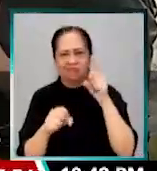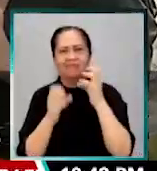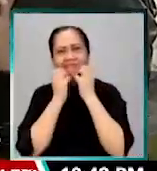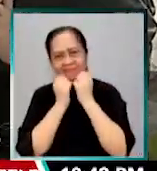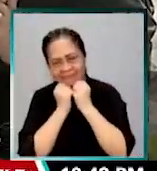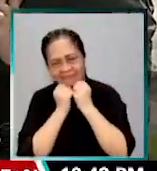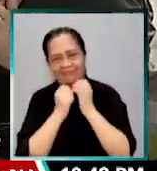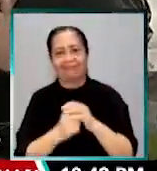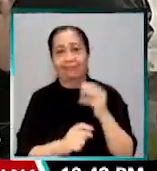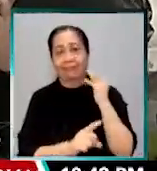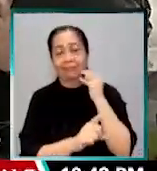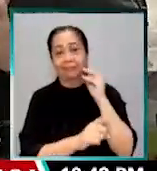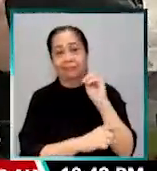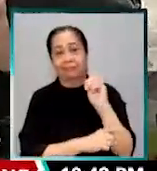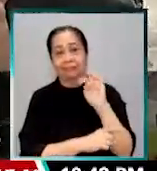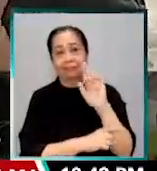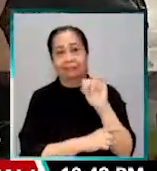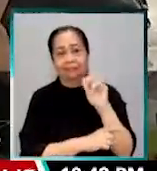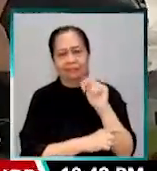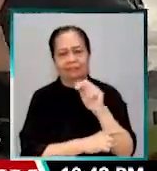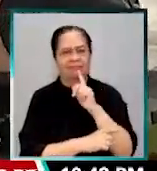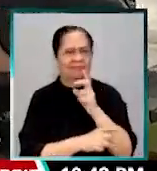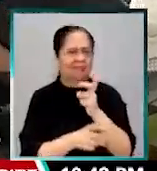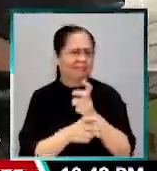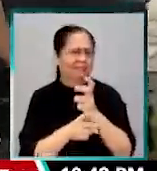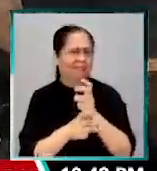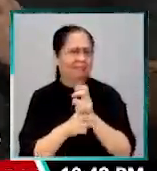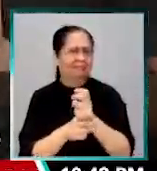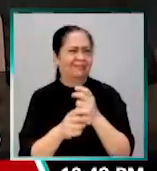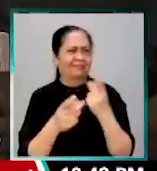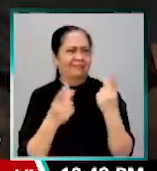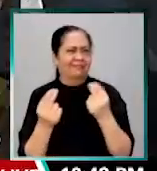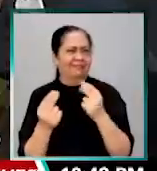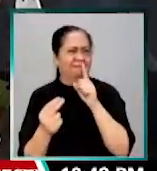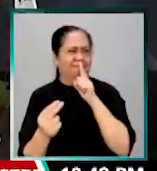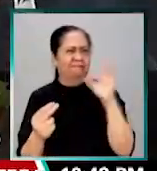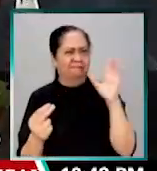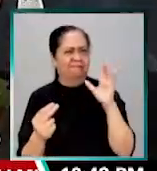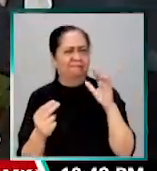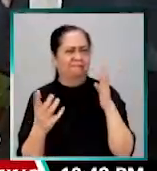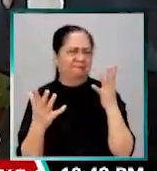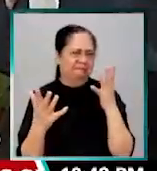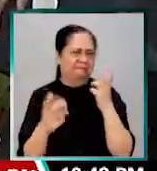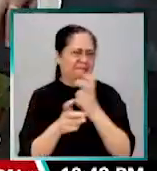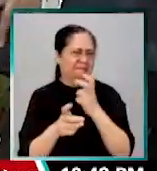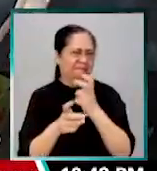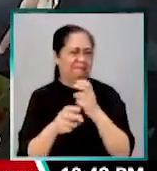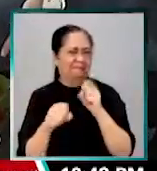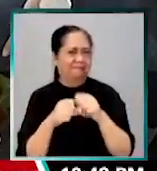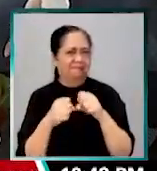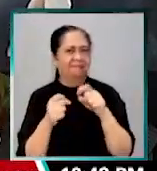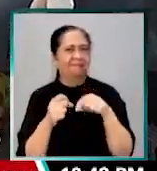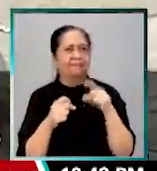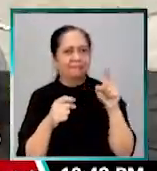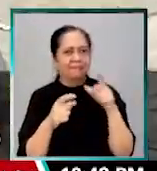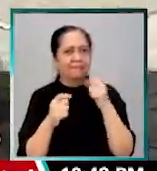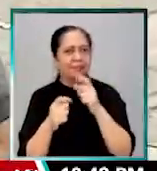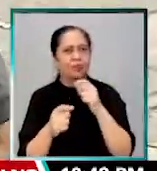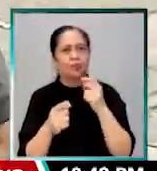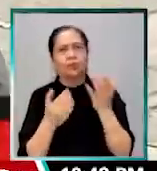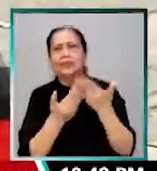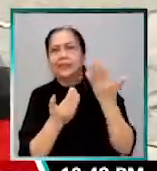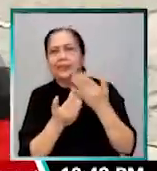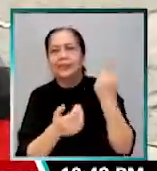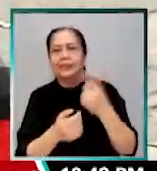Marian Paz, aminadong mahirap panindigan ang mga New Year's resolution. Kaya naman dun lang daw siya sa realistic. Hindi po